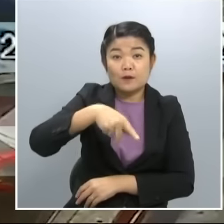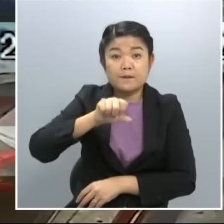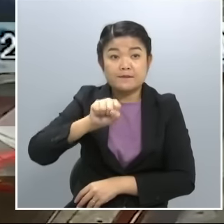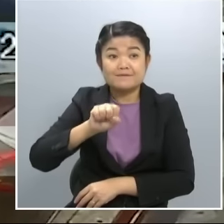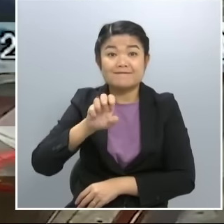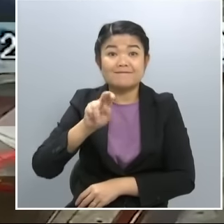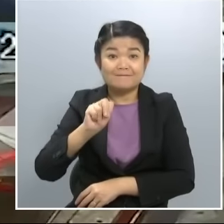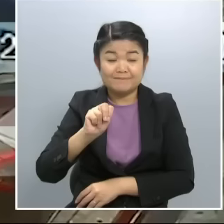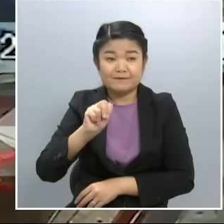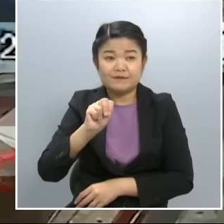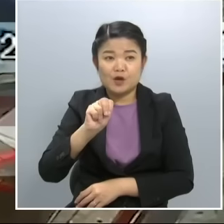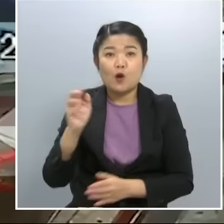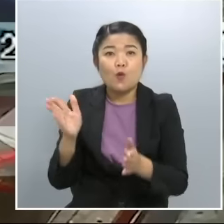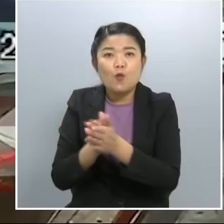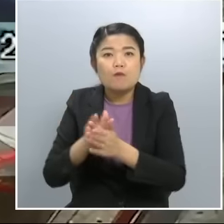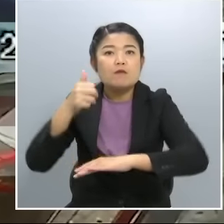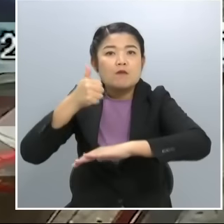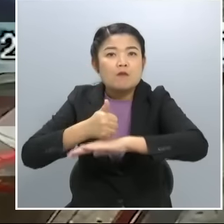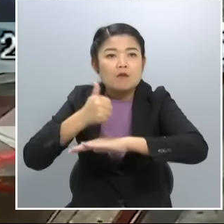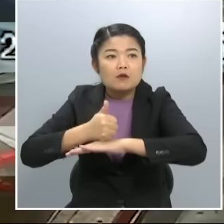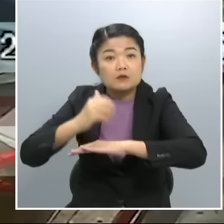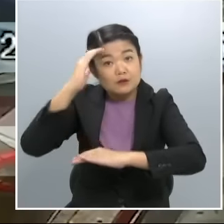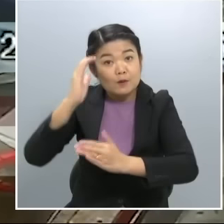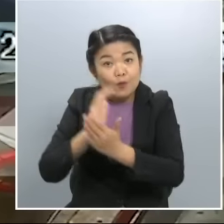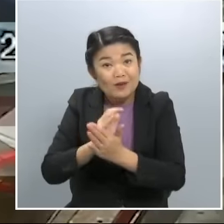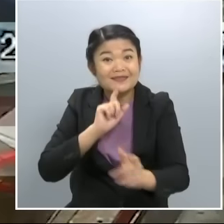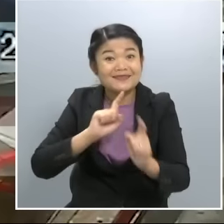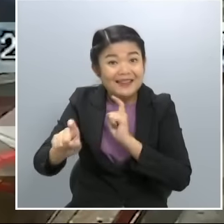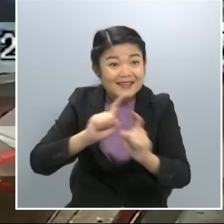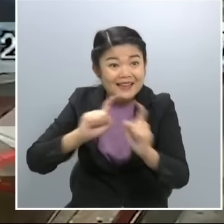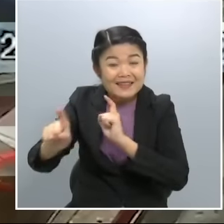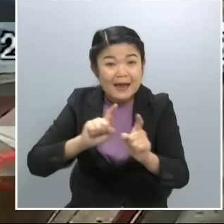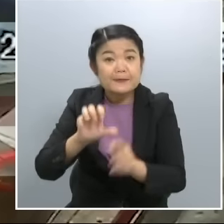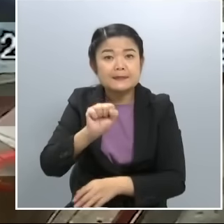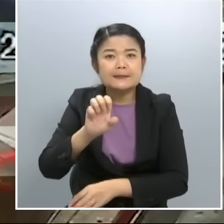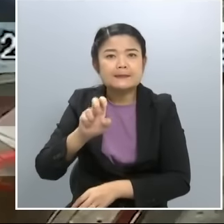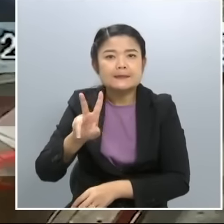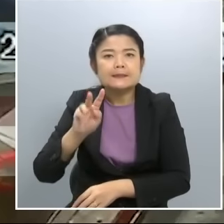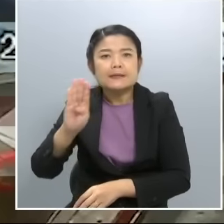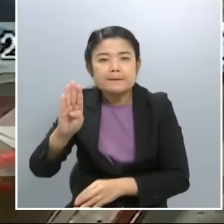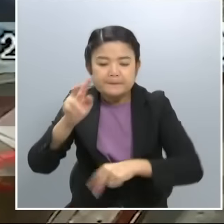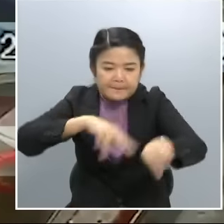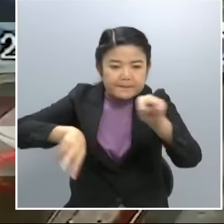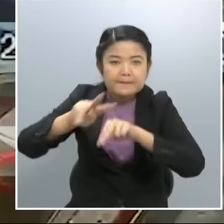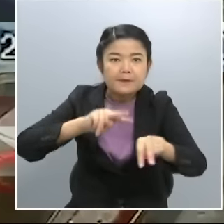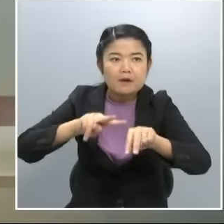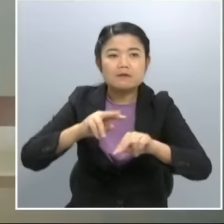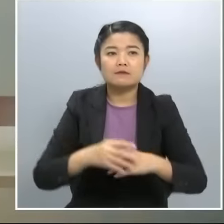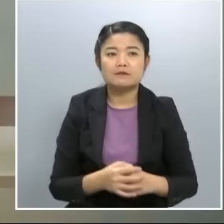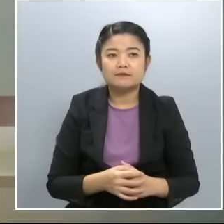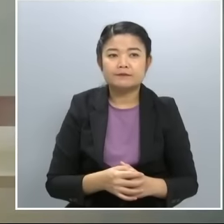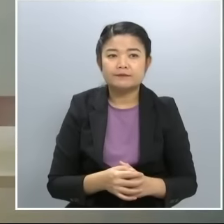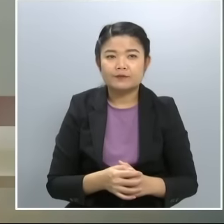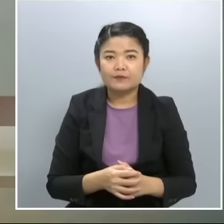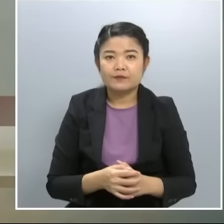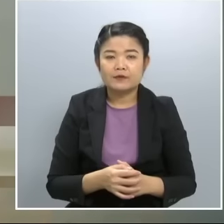พร้อมกับคณะซึ่งรวมถึงผู้บังคับการสืบนครบาลพลตรีธีรเดชธรรมสุธีผู้กำกับโรงพักประเวทไป